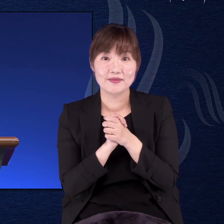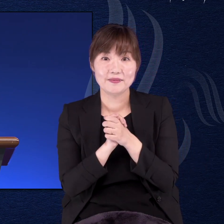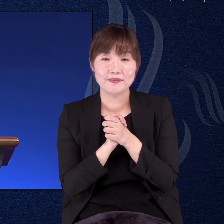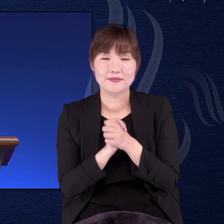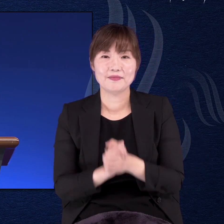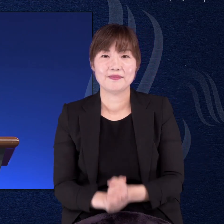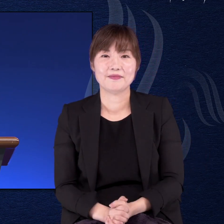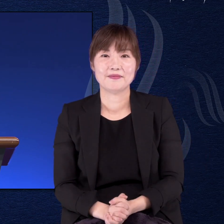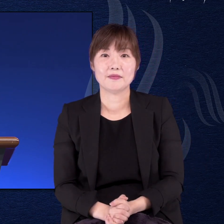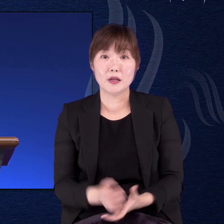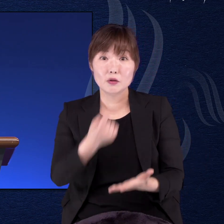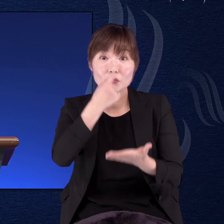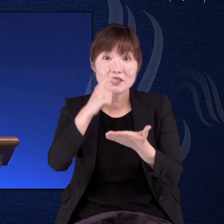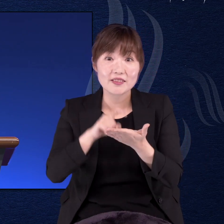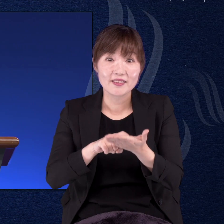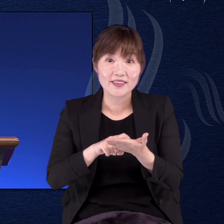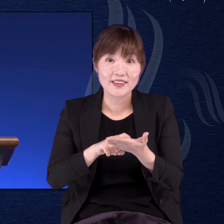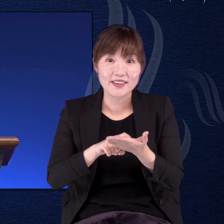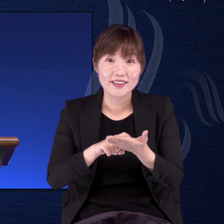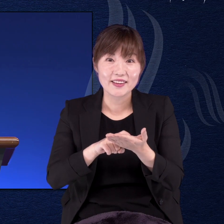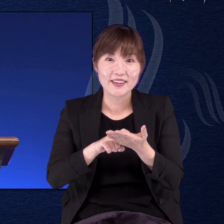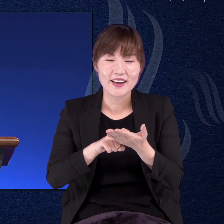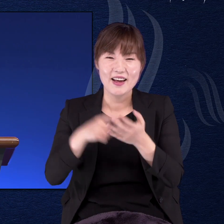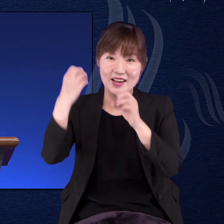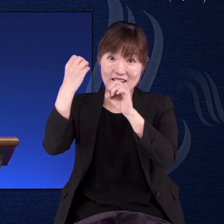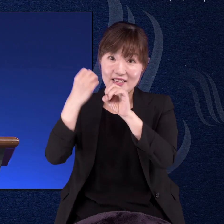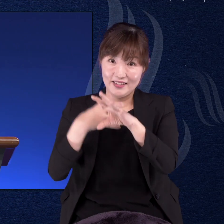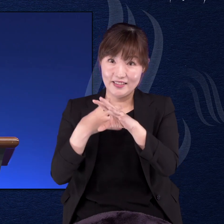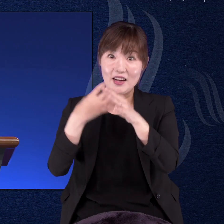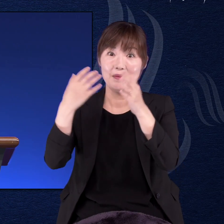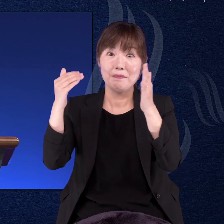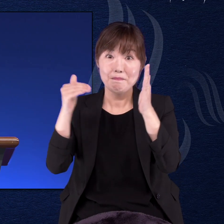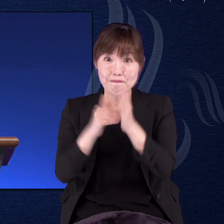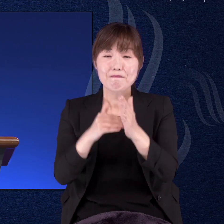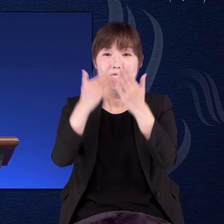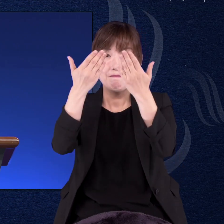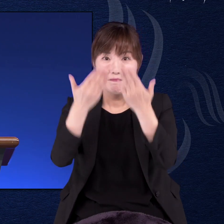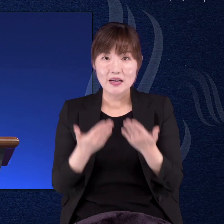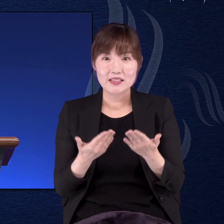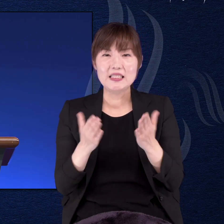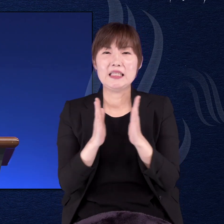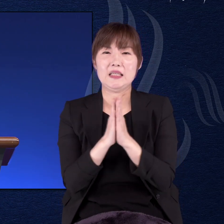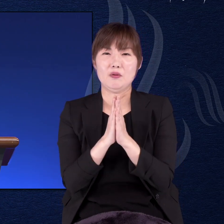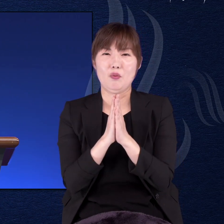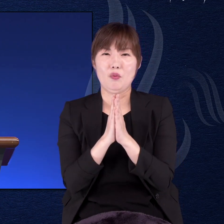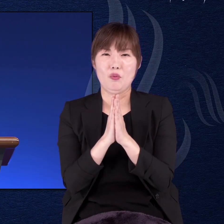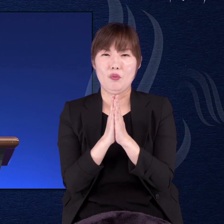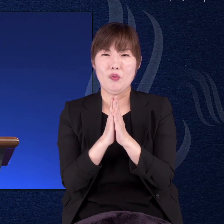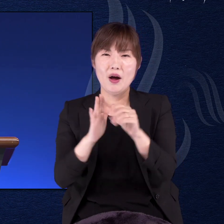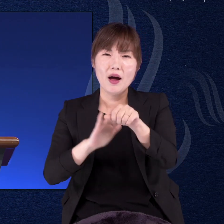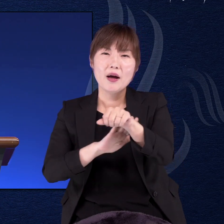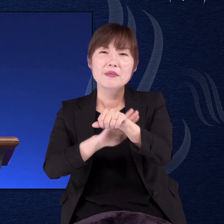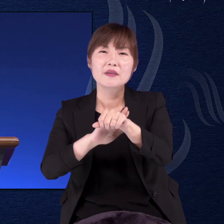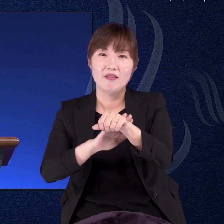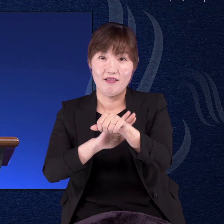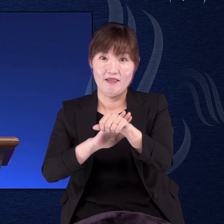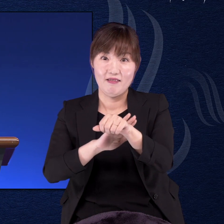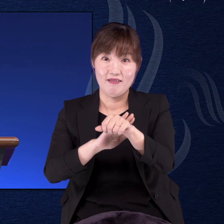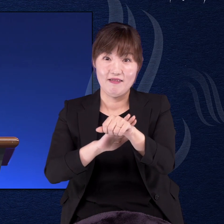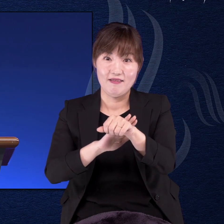쉽지요, 참. 응답받는 기도의 비결입니다. 우리 그런 기도를 하기를 바라요.